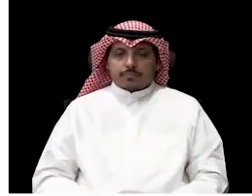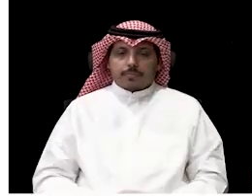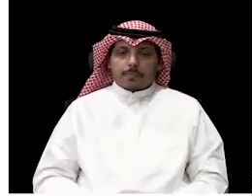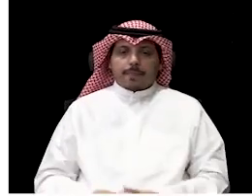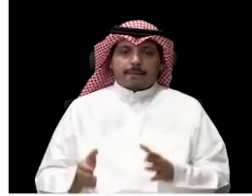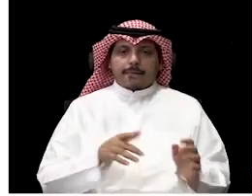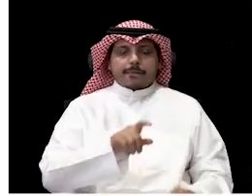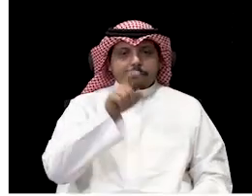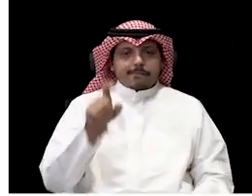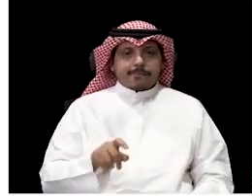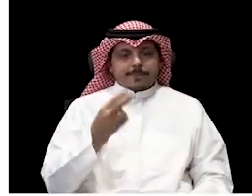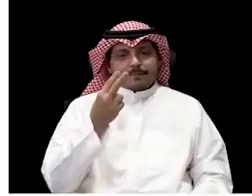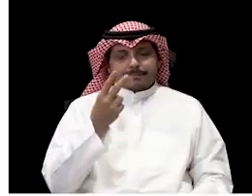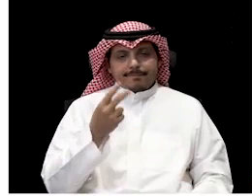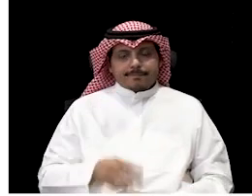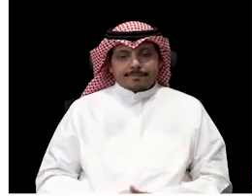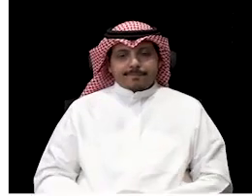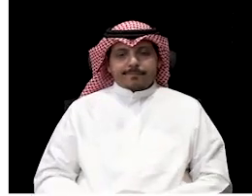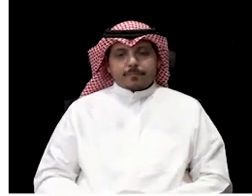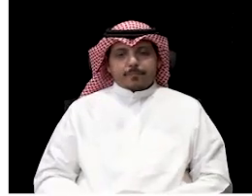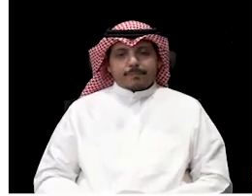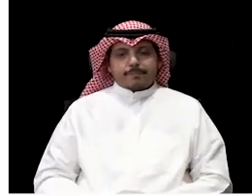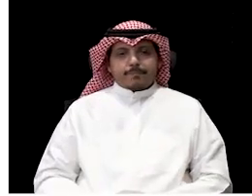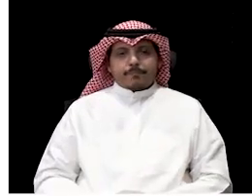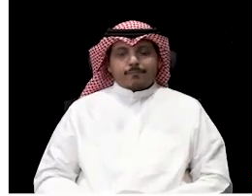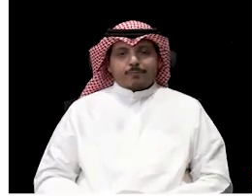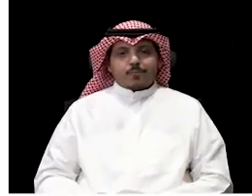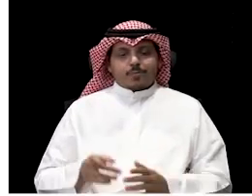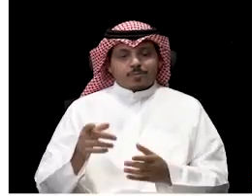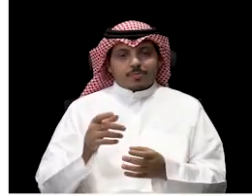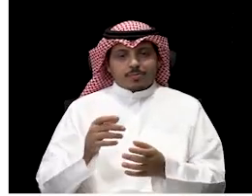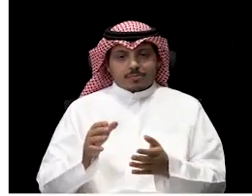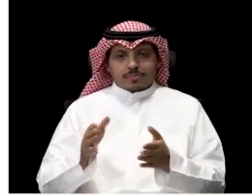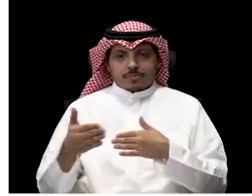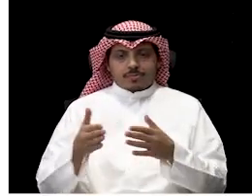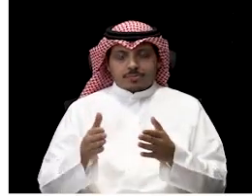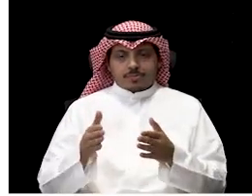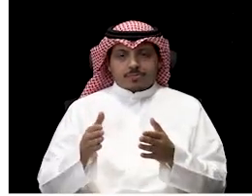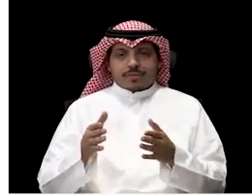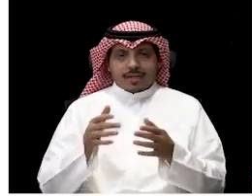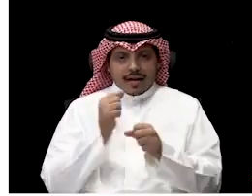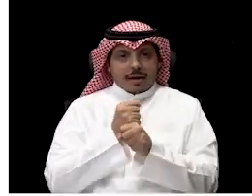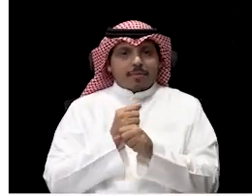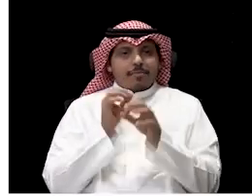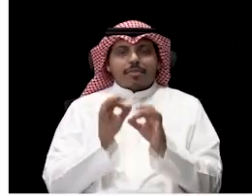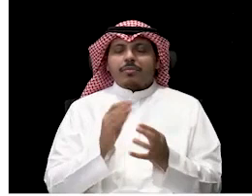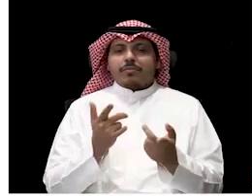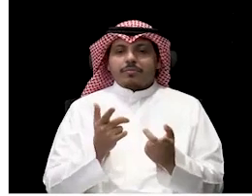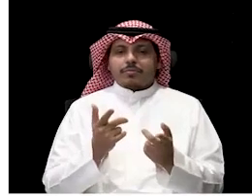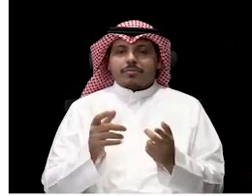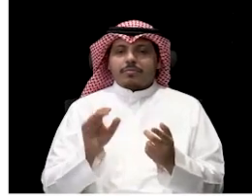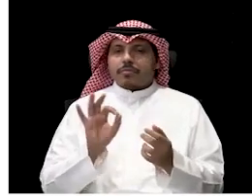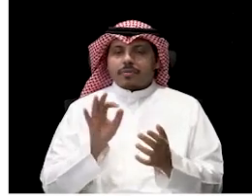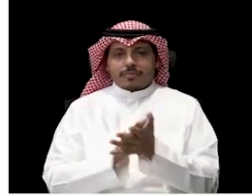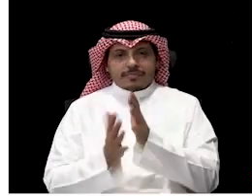نشاط رقم 2، حدد المهن التي شاركت في إنجاز السلع الآتية. إذن أمامك سلع